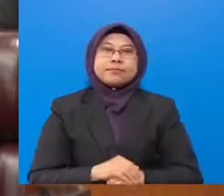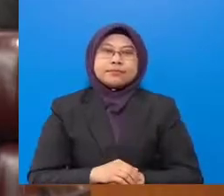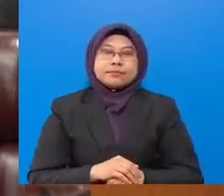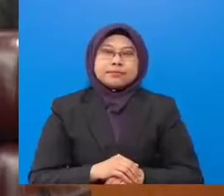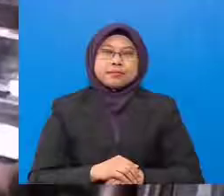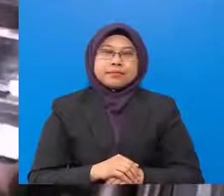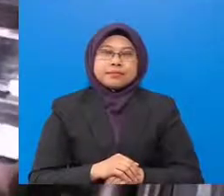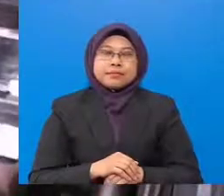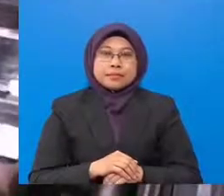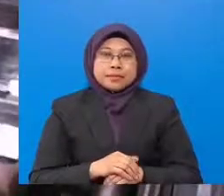terima kasih Hai semoga sih